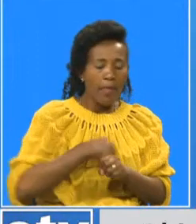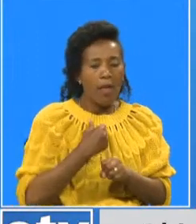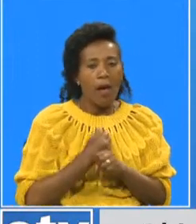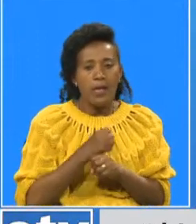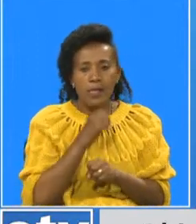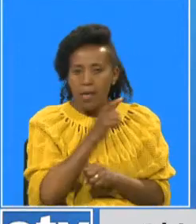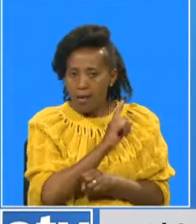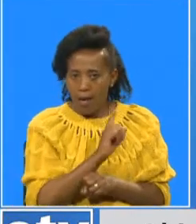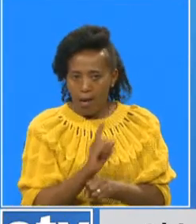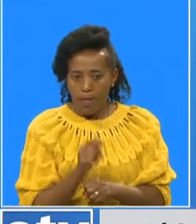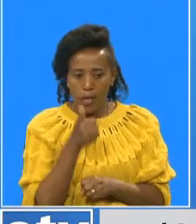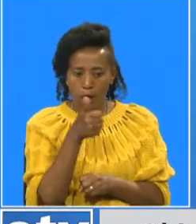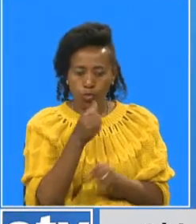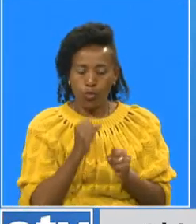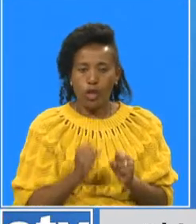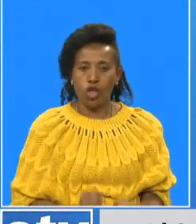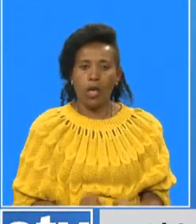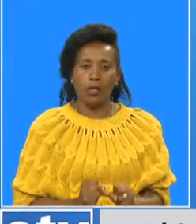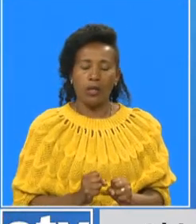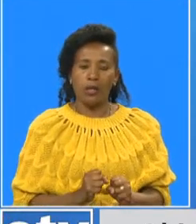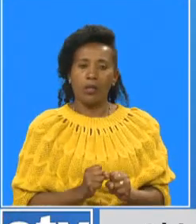አይሰራም ራሱን የቻለ